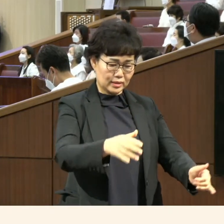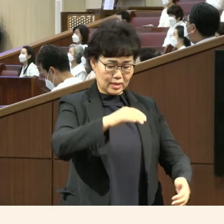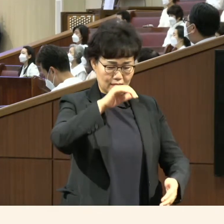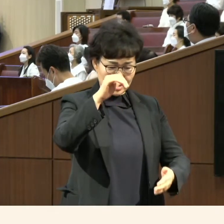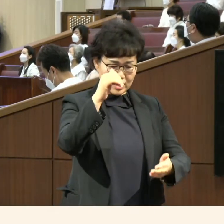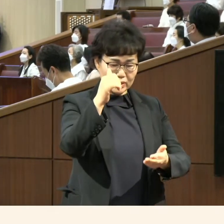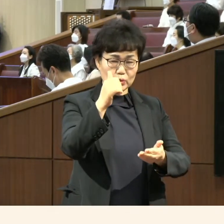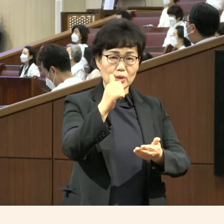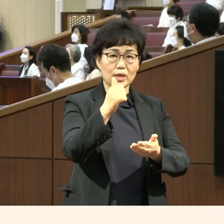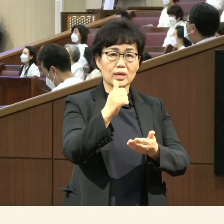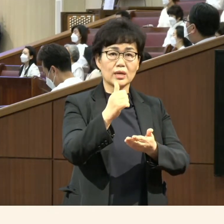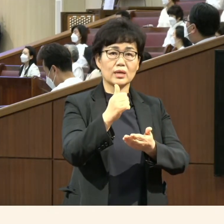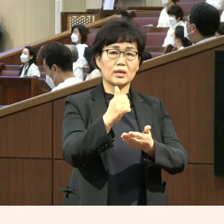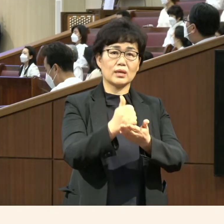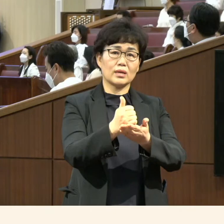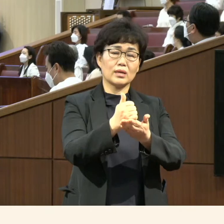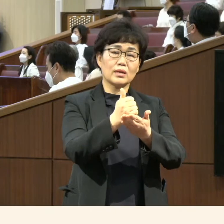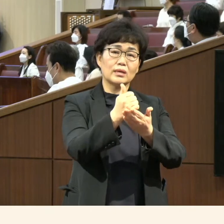세상